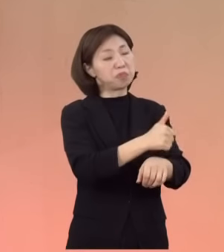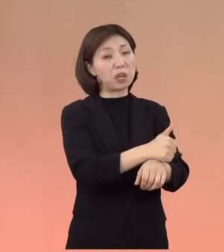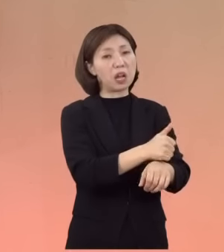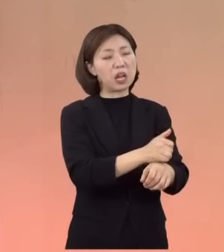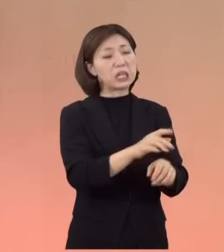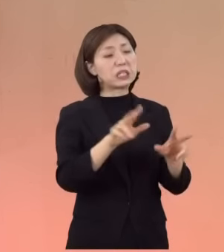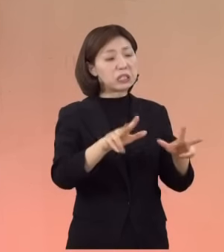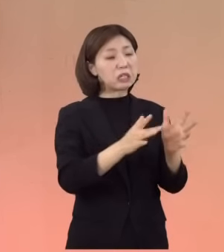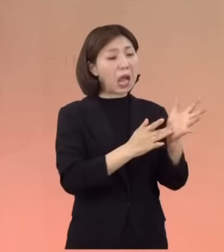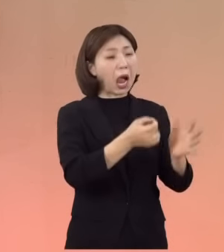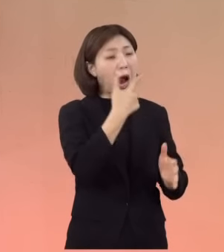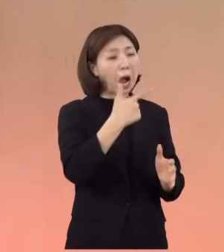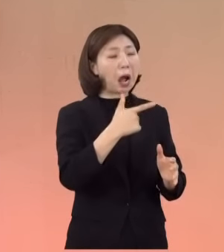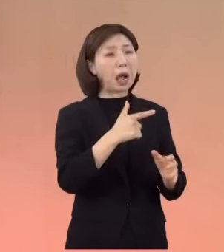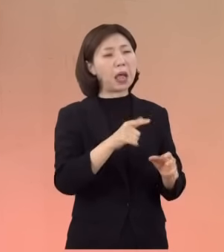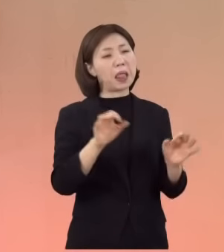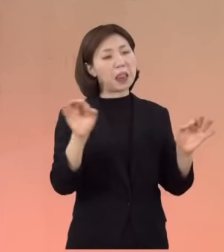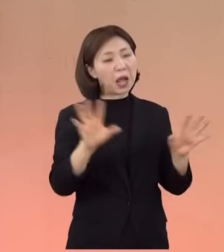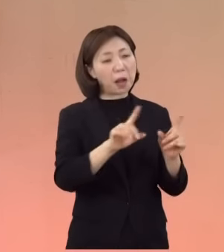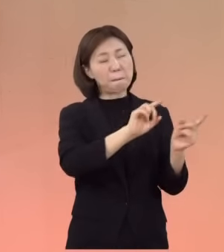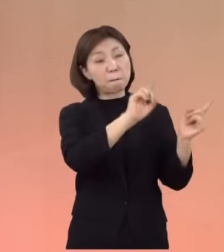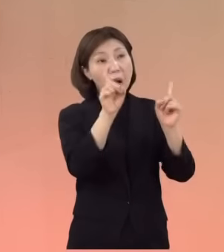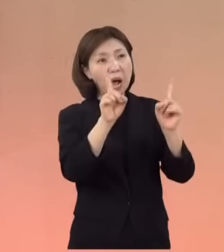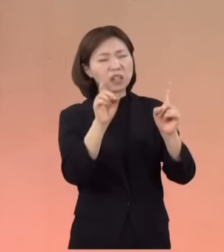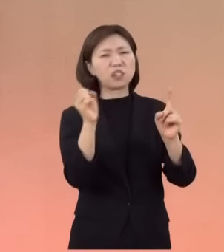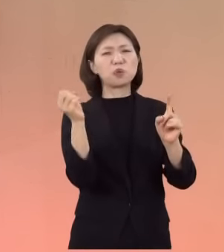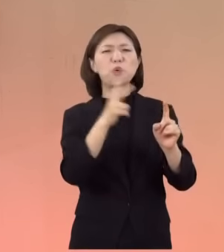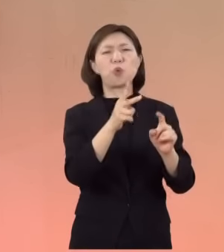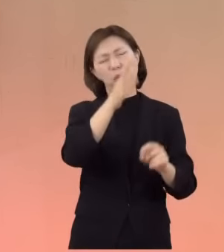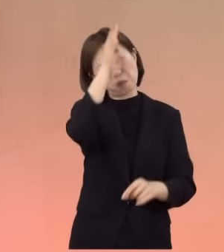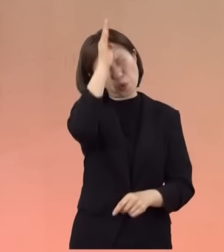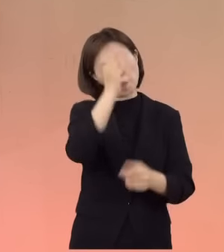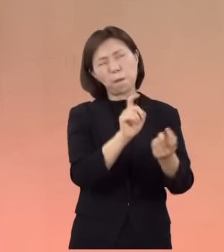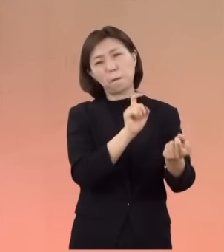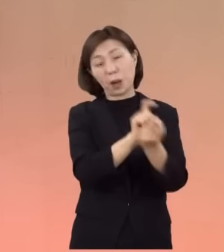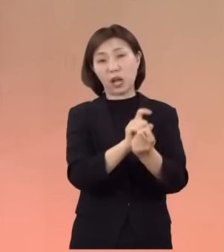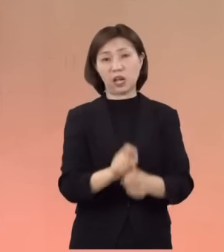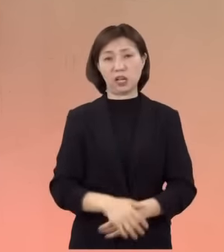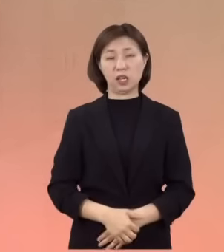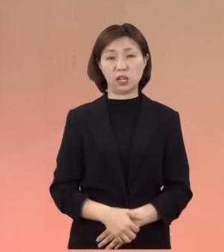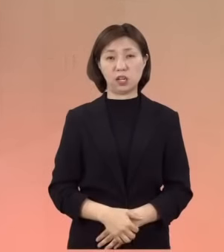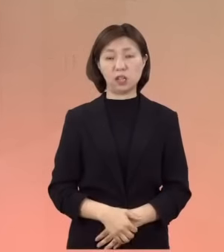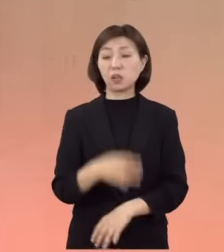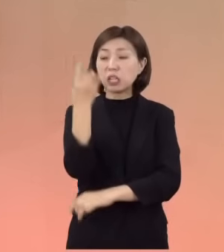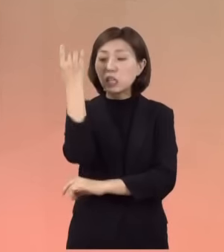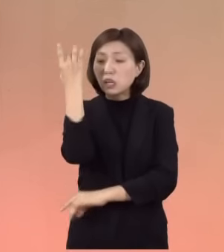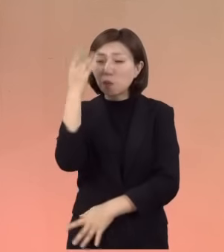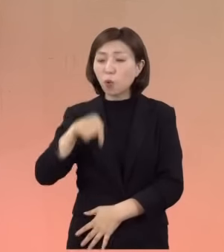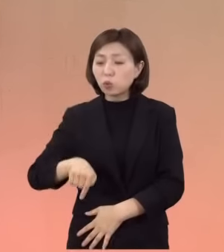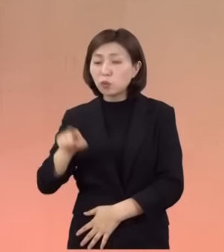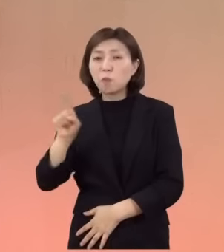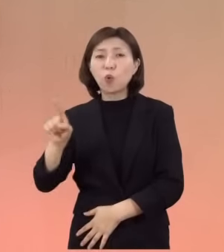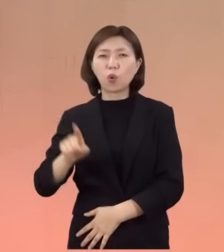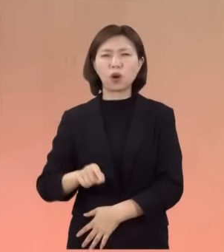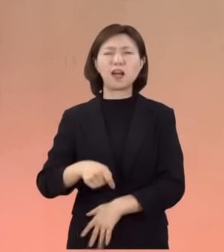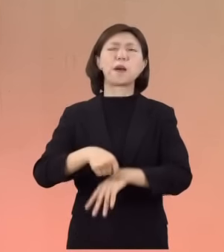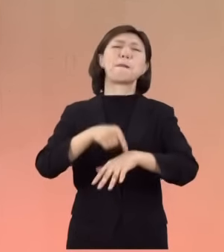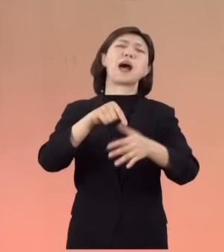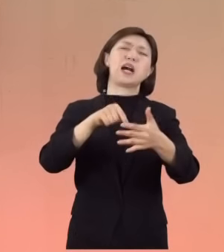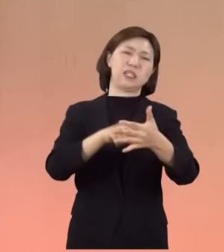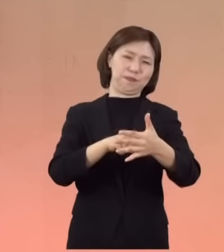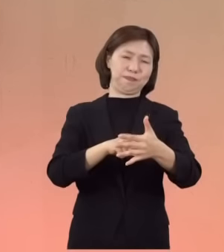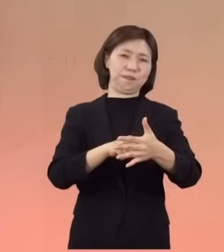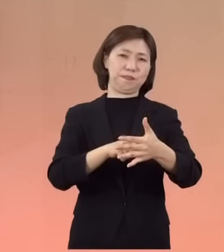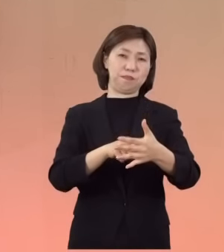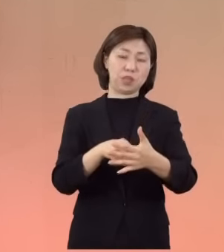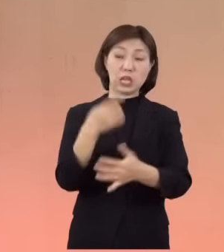재발할 수 있다 그 그 근본이 무엇이냐 음 결국이 마음을 잘 쓰는 거